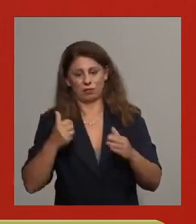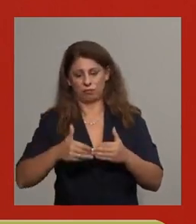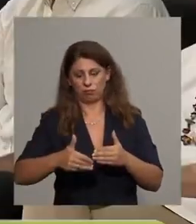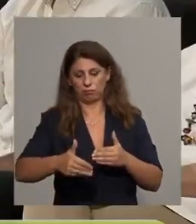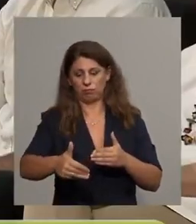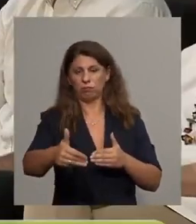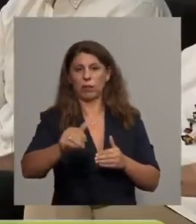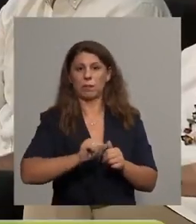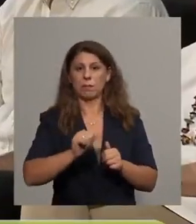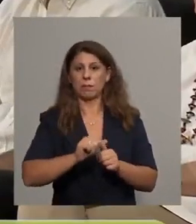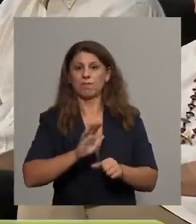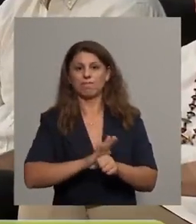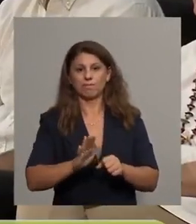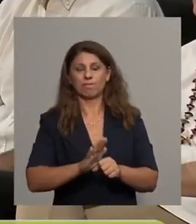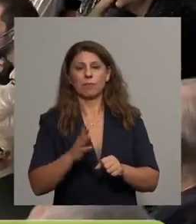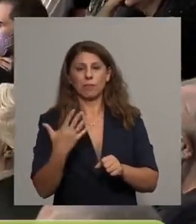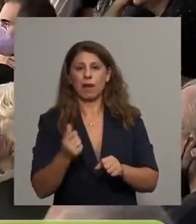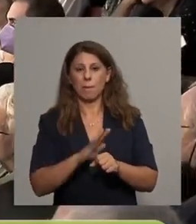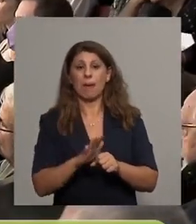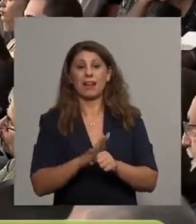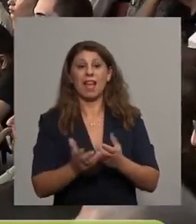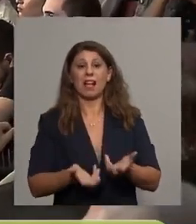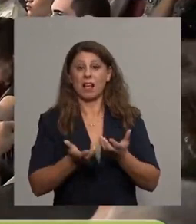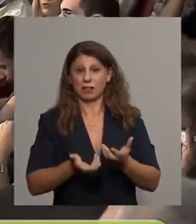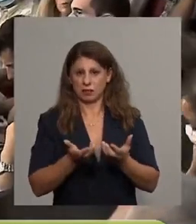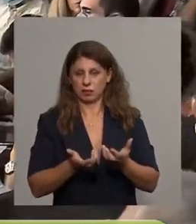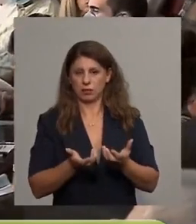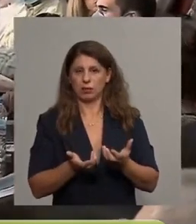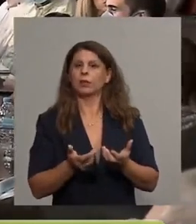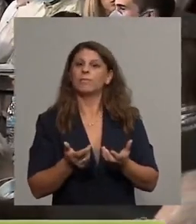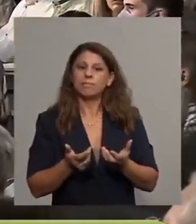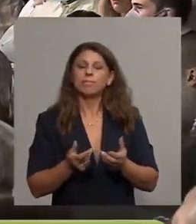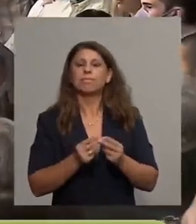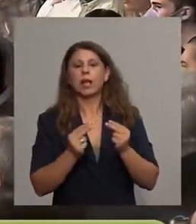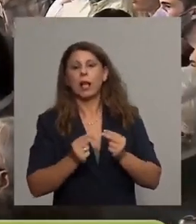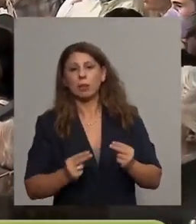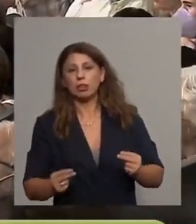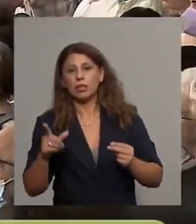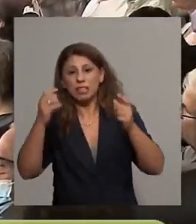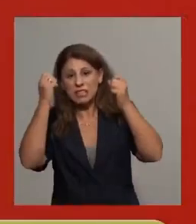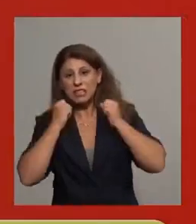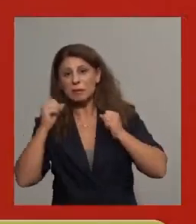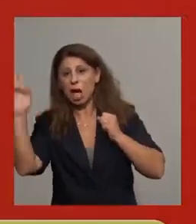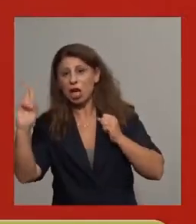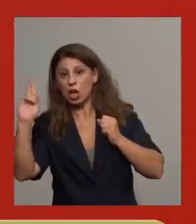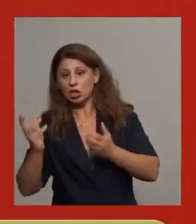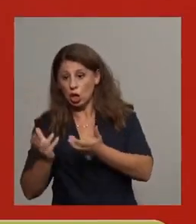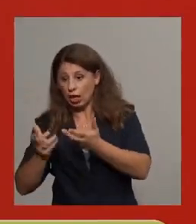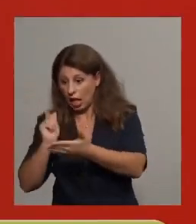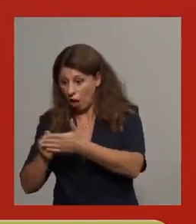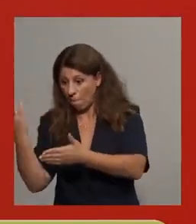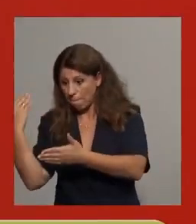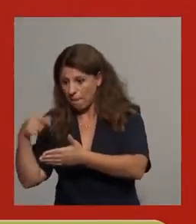επόμενους μήνες επαρκή ποσότητα αερίου που να αναπληρώσει τις απώλειες του ρώσικου φυσικού